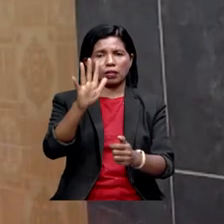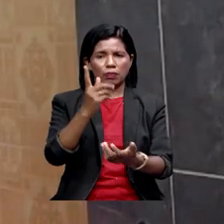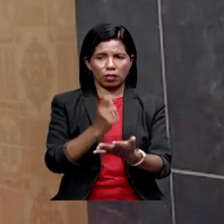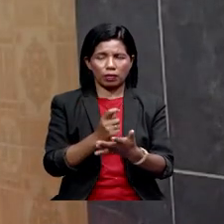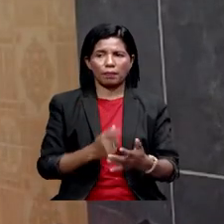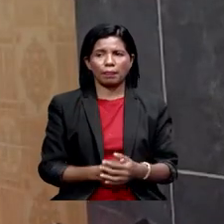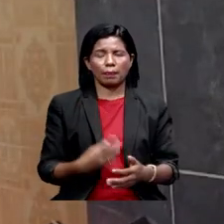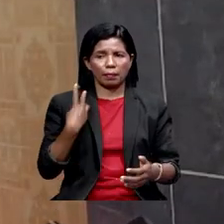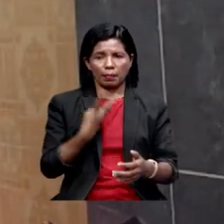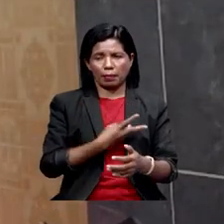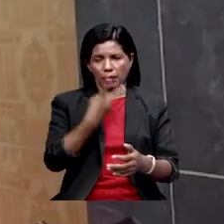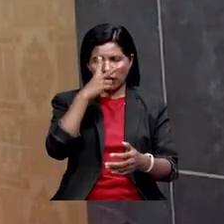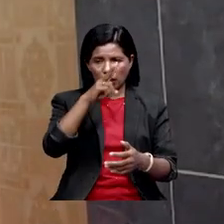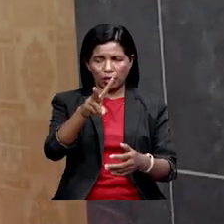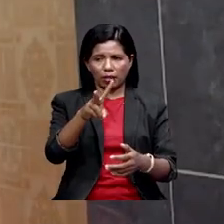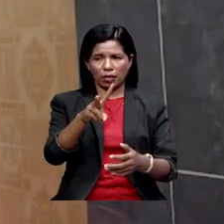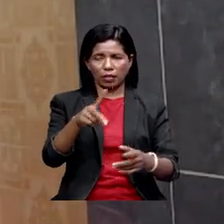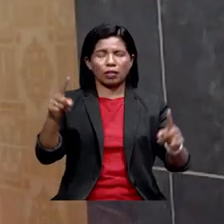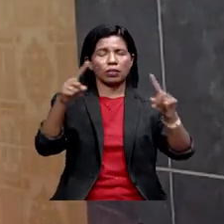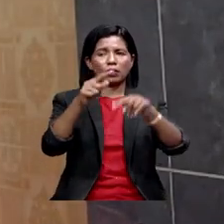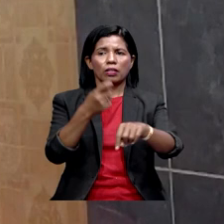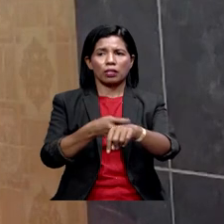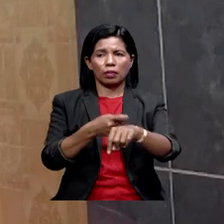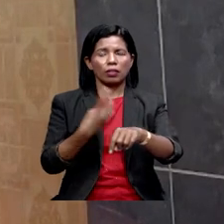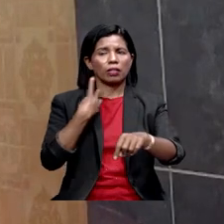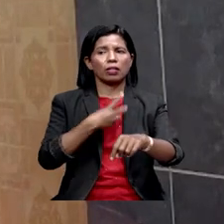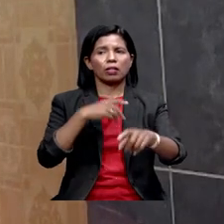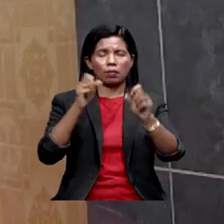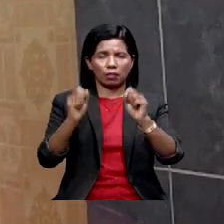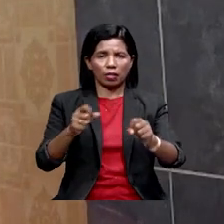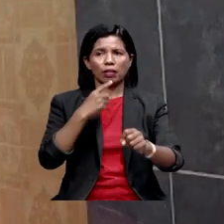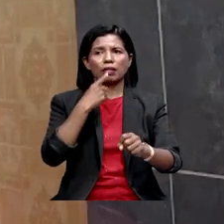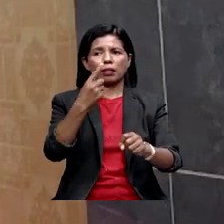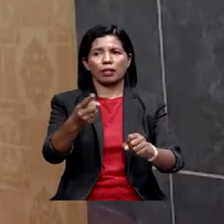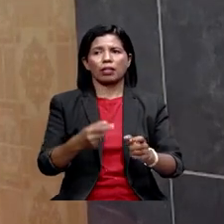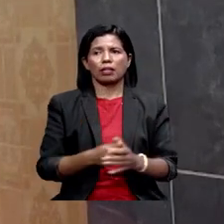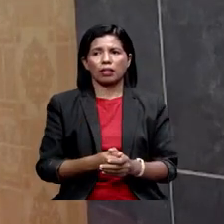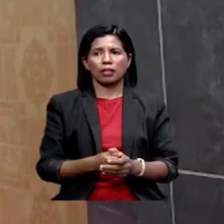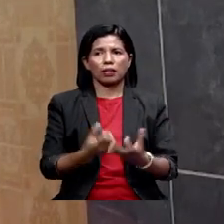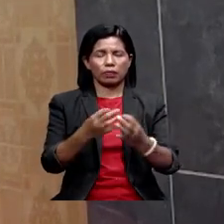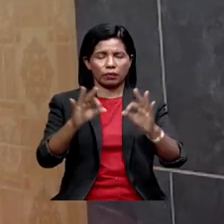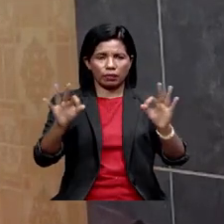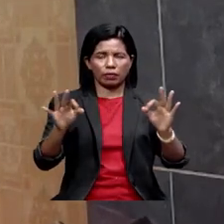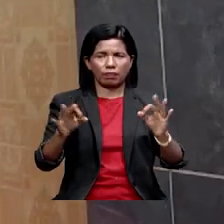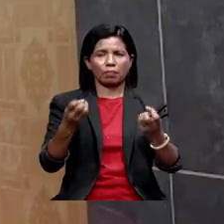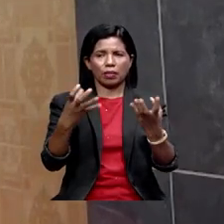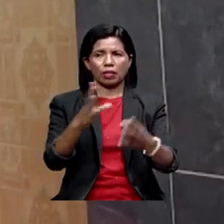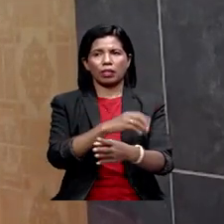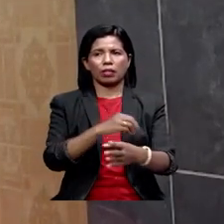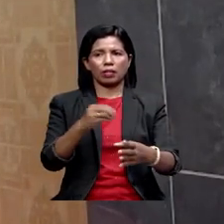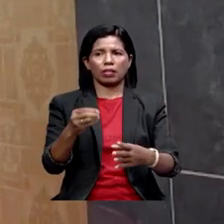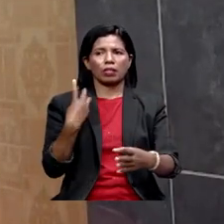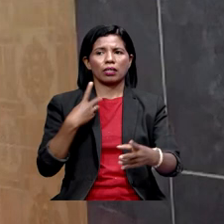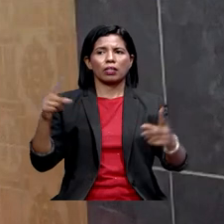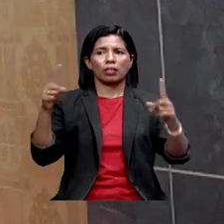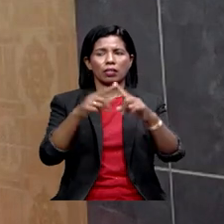niya tohi momento ne kita beladen giwana. Giwana mentane usi 50 mil. Kita tohte ne